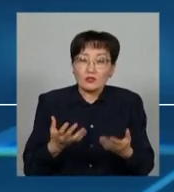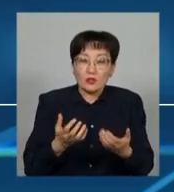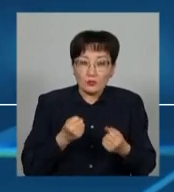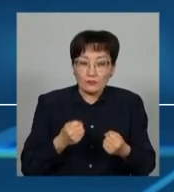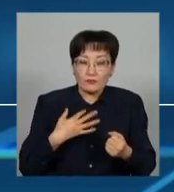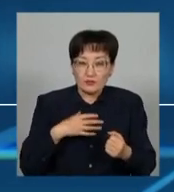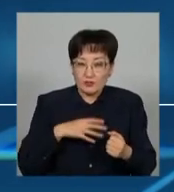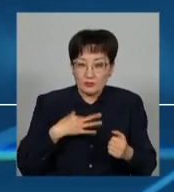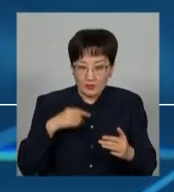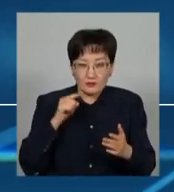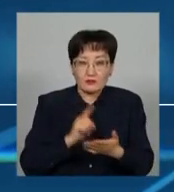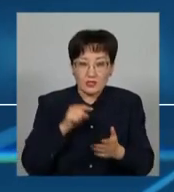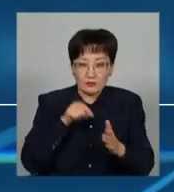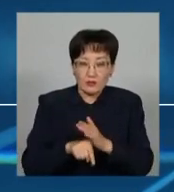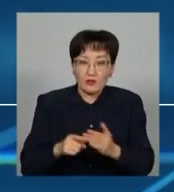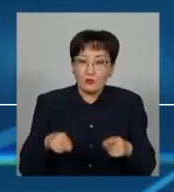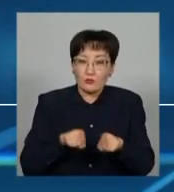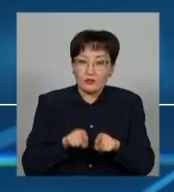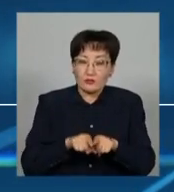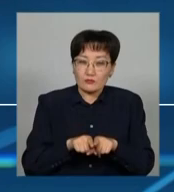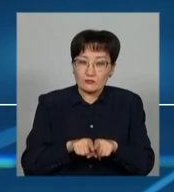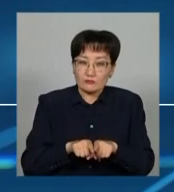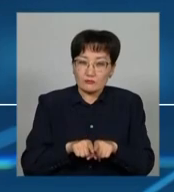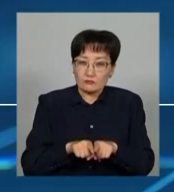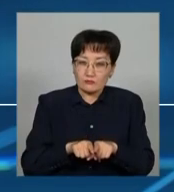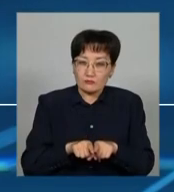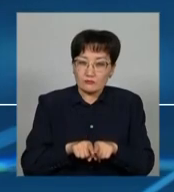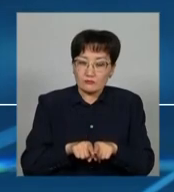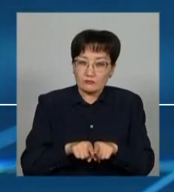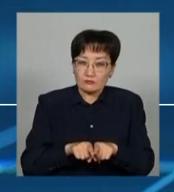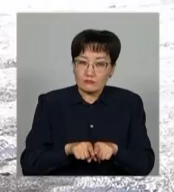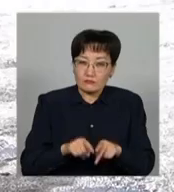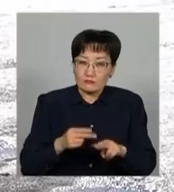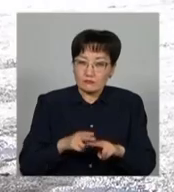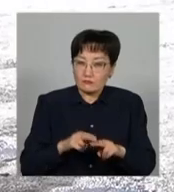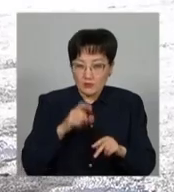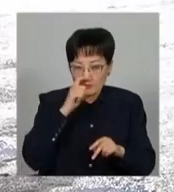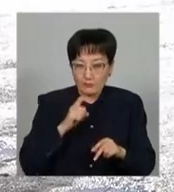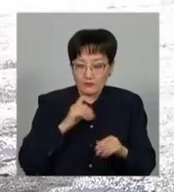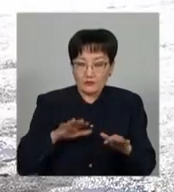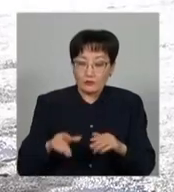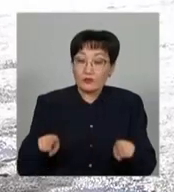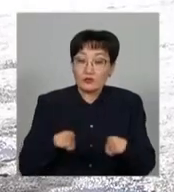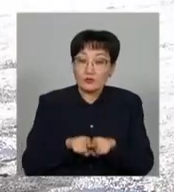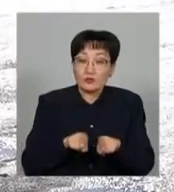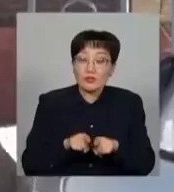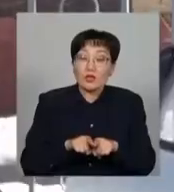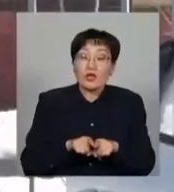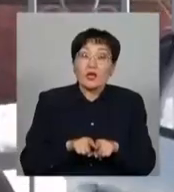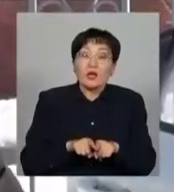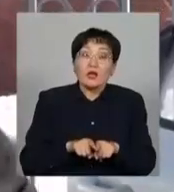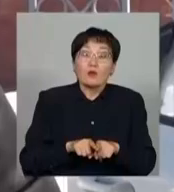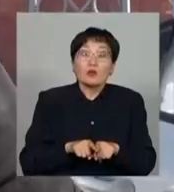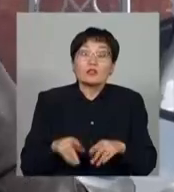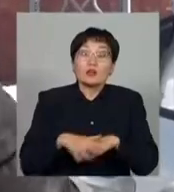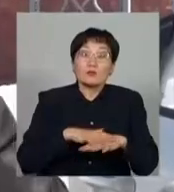Неге оны мен біліп отыруым керек? Неге ондай тәртіпке ол жол жіберді? Бұл көңілге сыймайтын әңгіме ғой. Ал жел тұрмаса шөптің басы қимылдамас деп